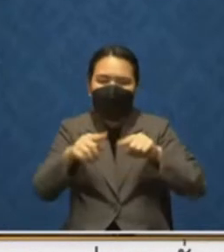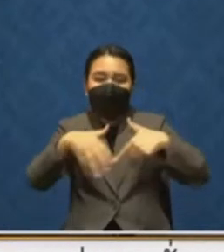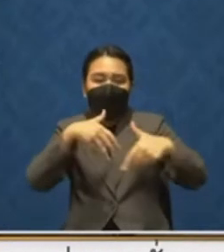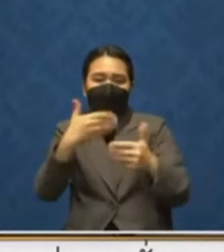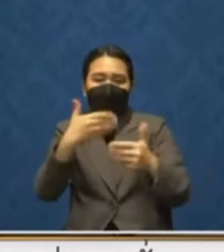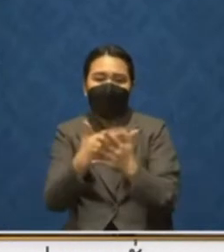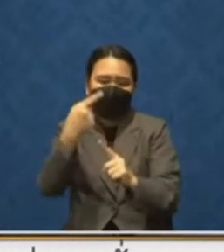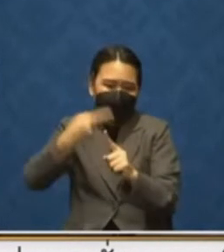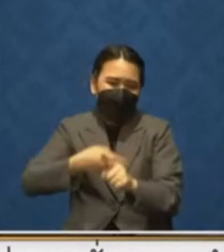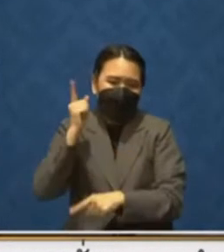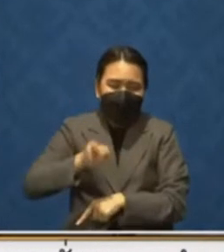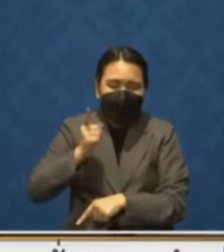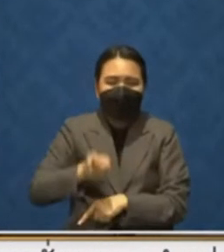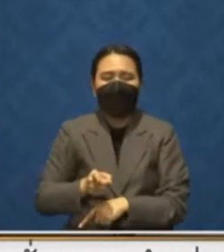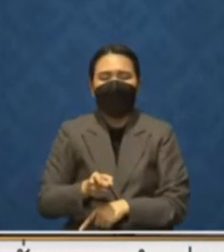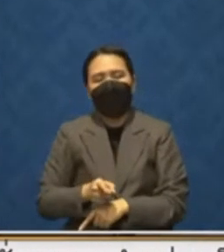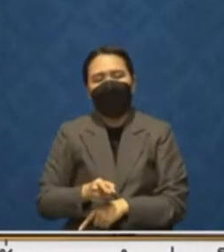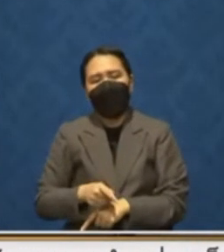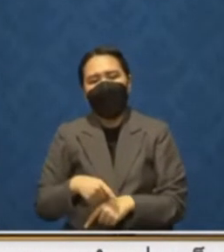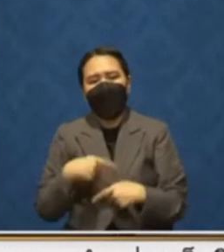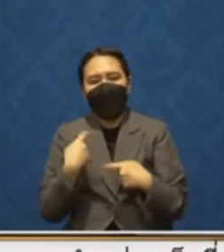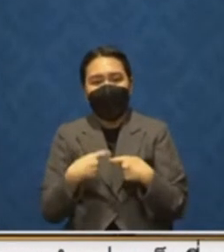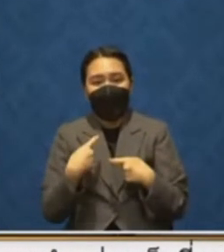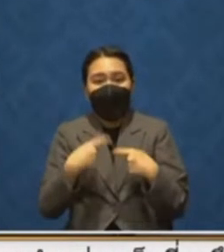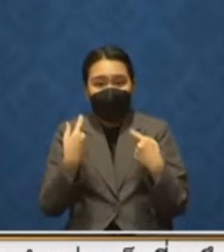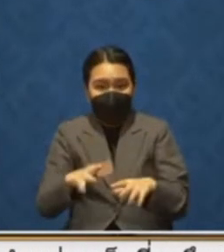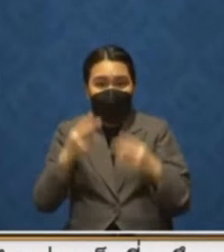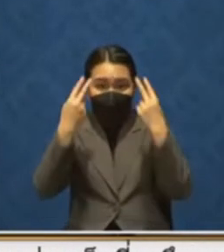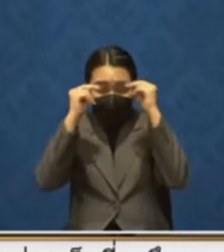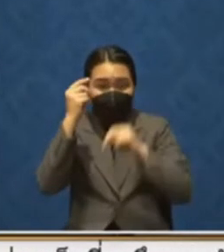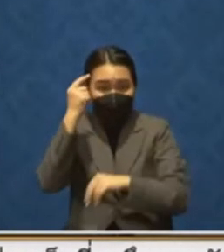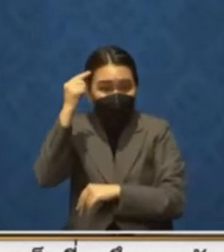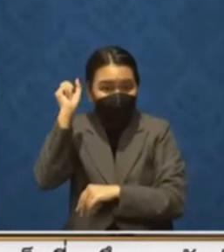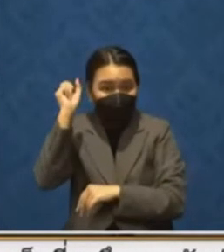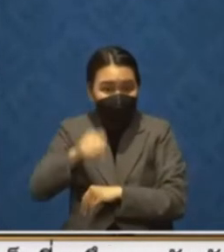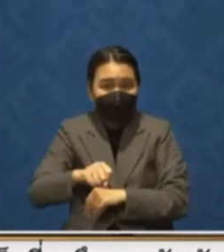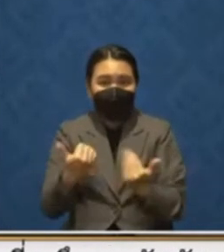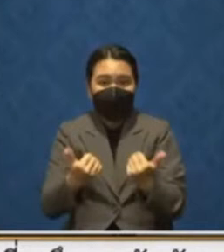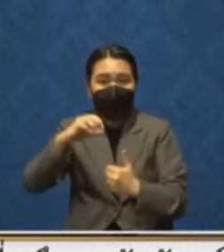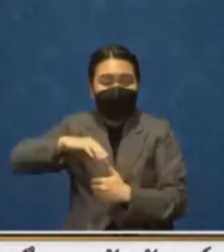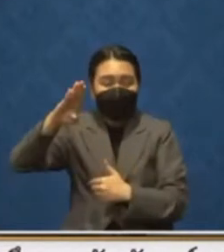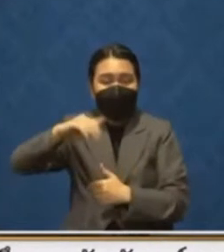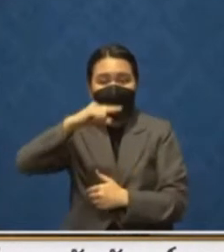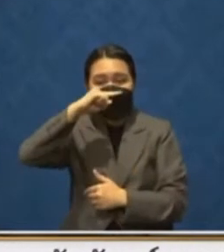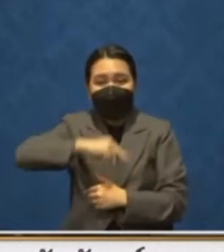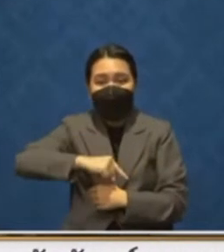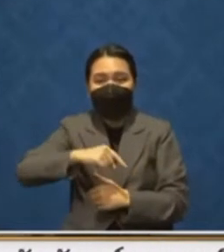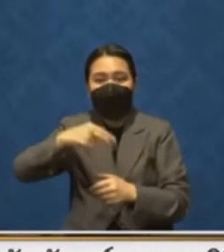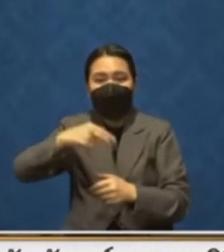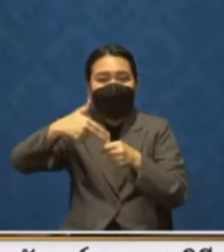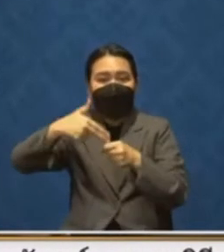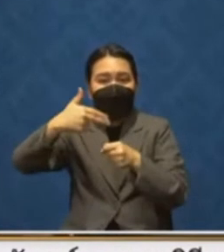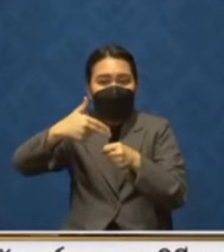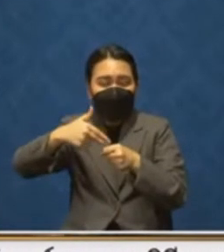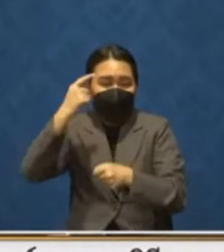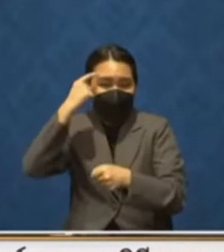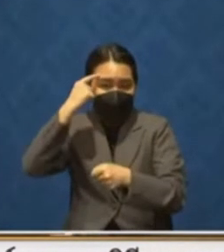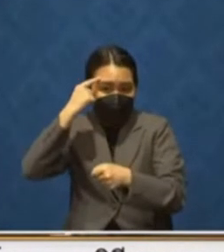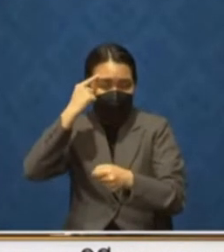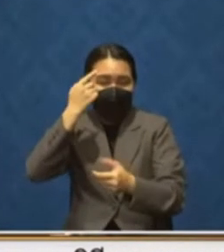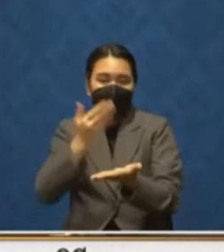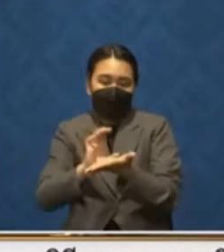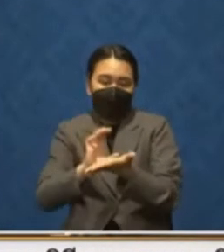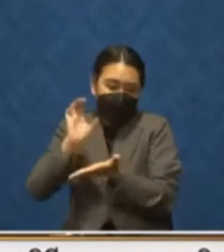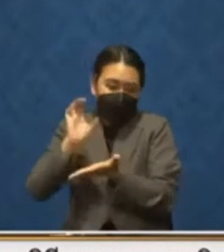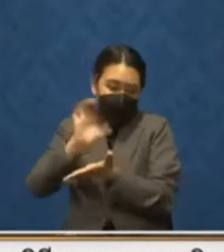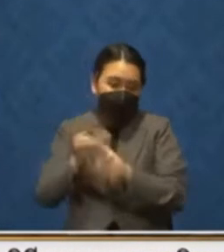นายกทราบไหมครับว่าบริษัทไทยออยล์เนี่ยเพิ่งไปเพิ่มกำลังการผลิตว่าปีที่แล้วลงทุนนะครับจากเดิมเนี่ยโรง